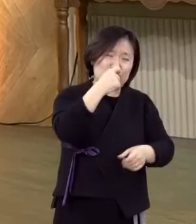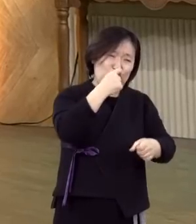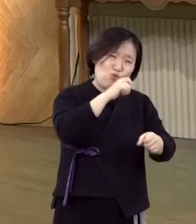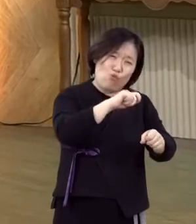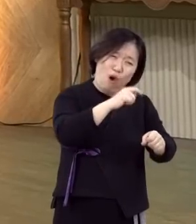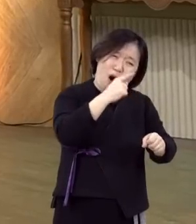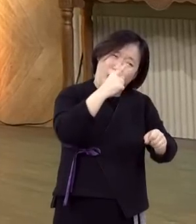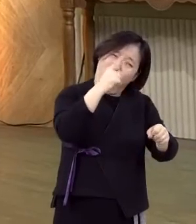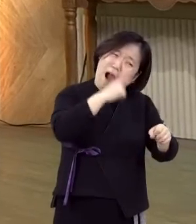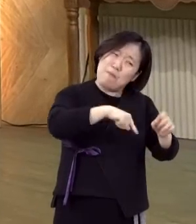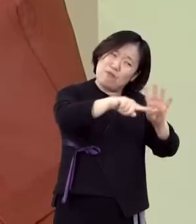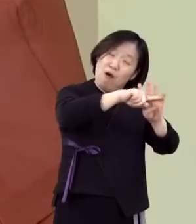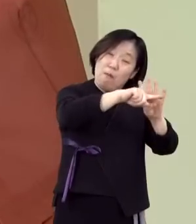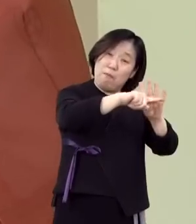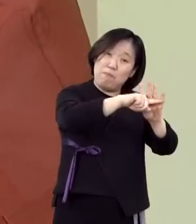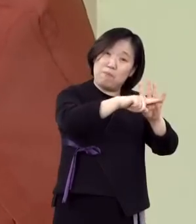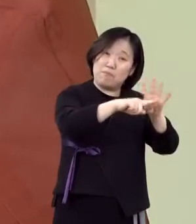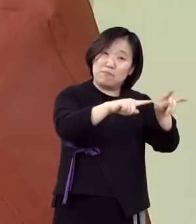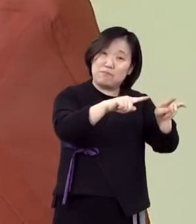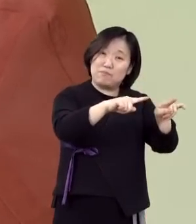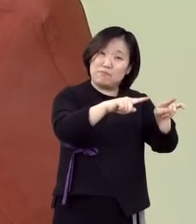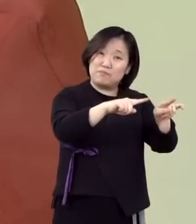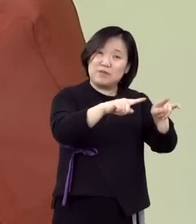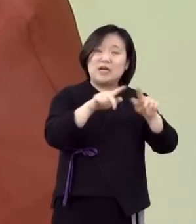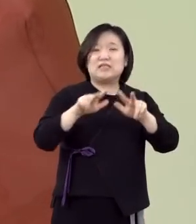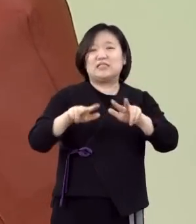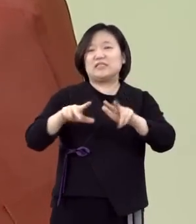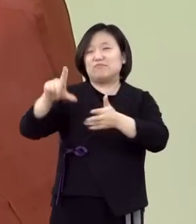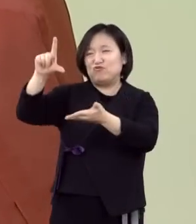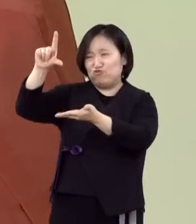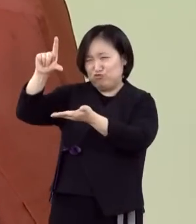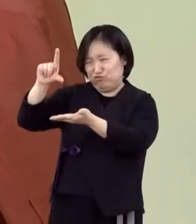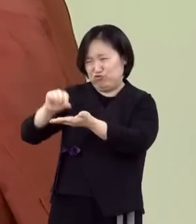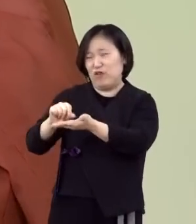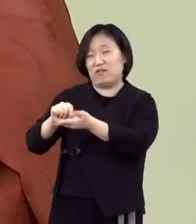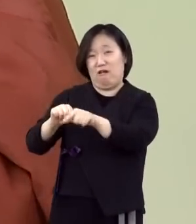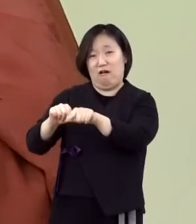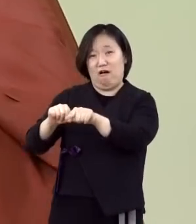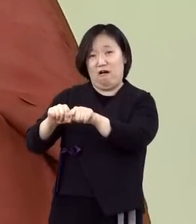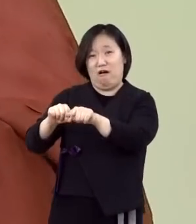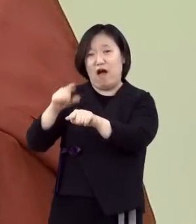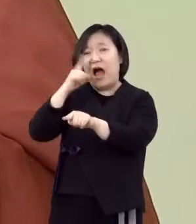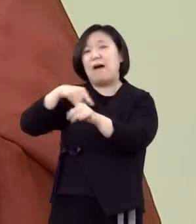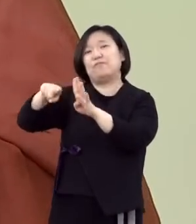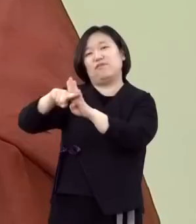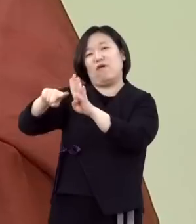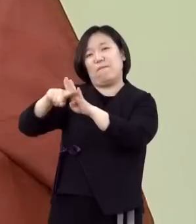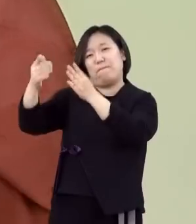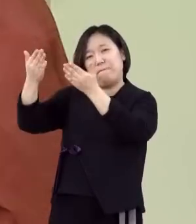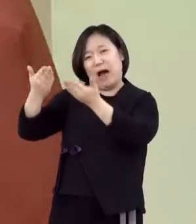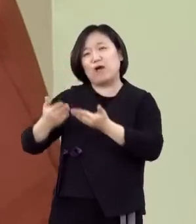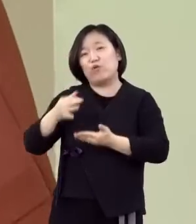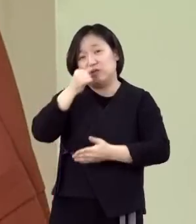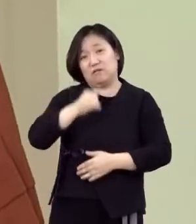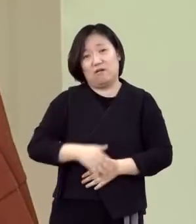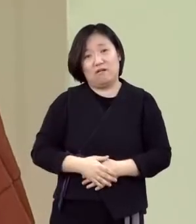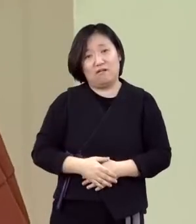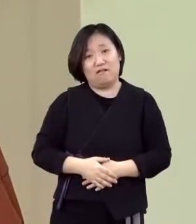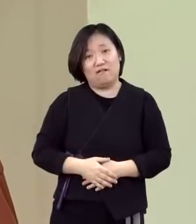지금조금씩갚아나가는과정일뿐입니다.저는 이것이업보를 정화하는과정이며,당신이받아야할큰업보가